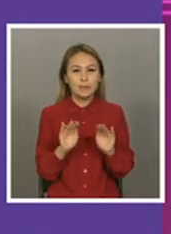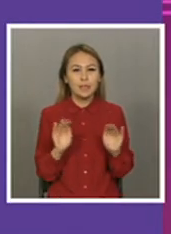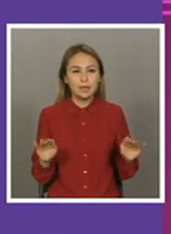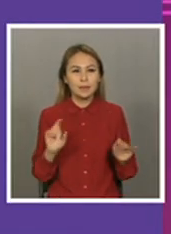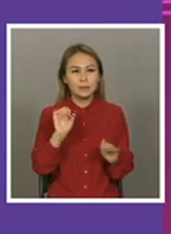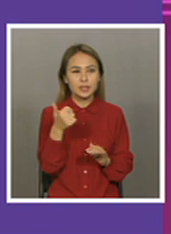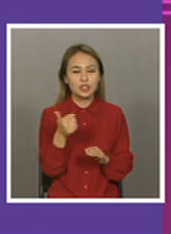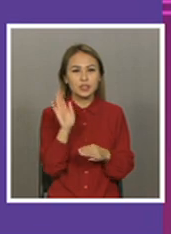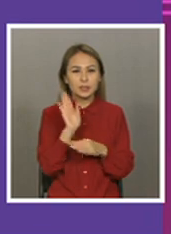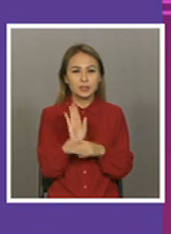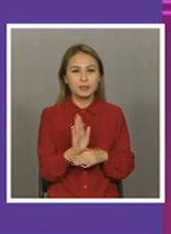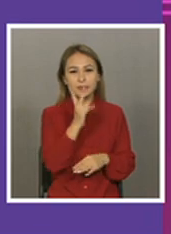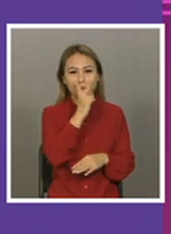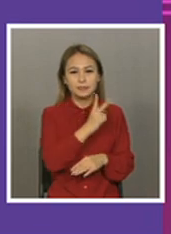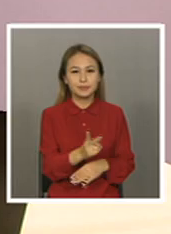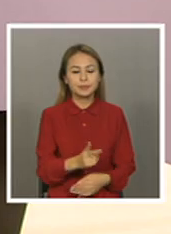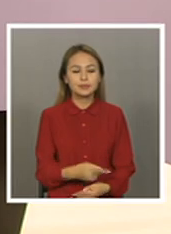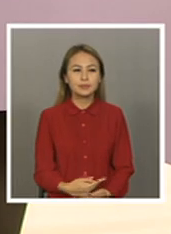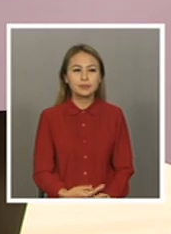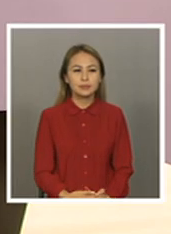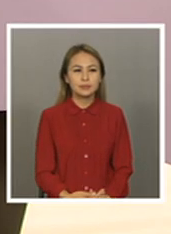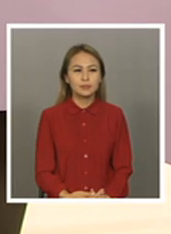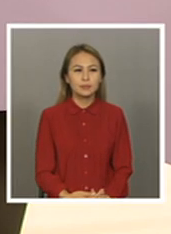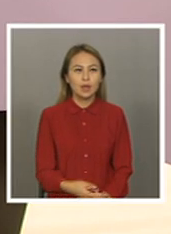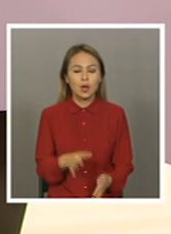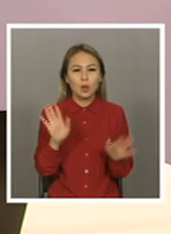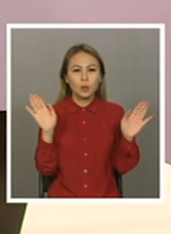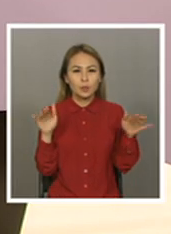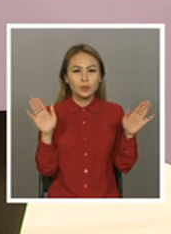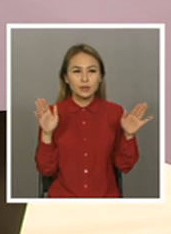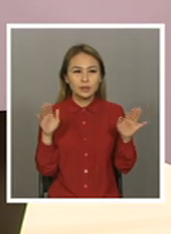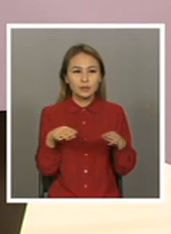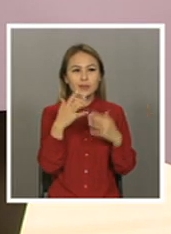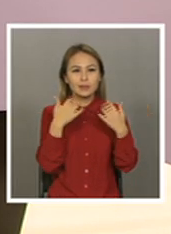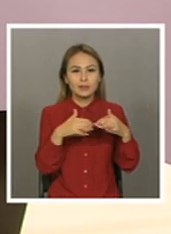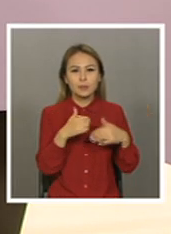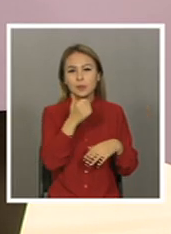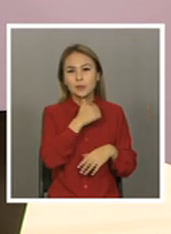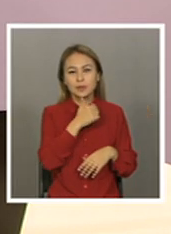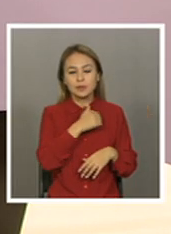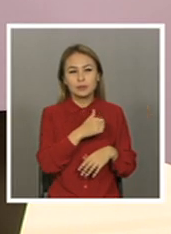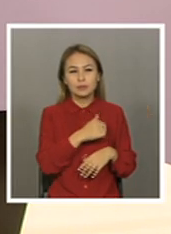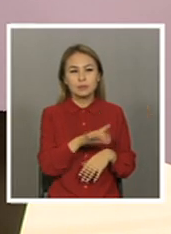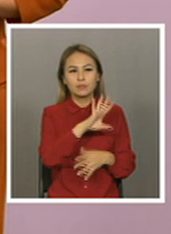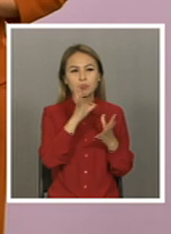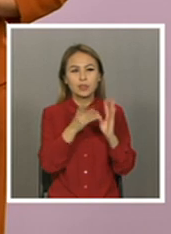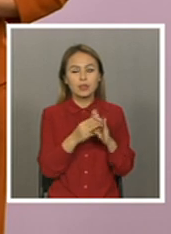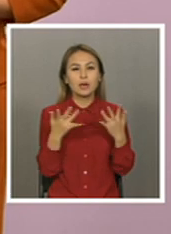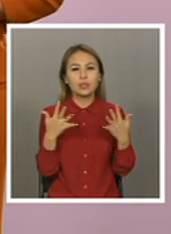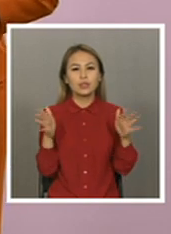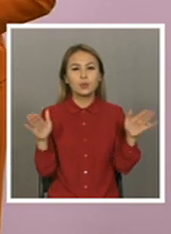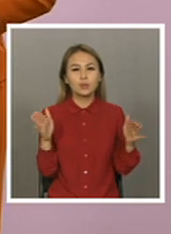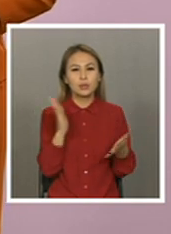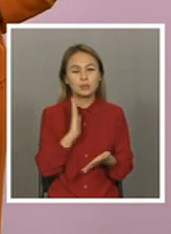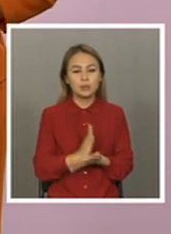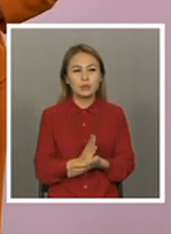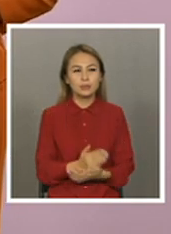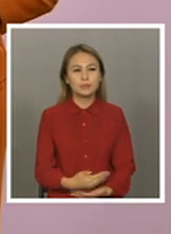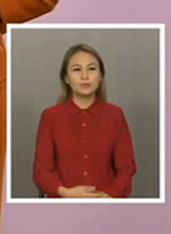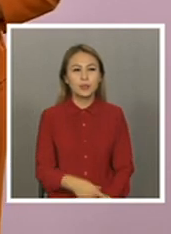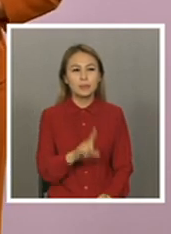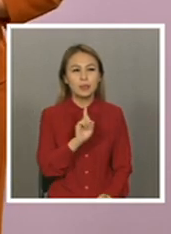бірінші тапсырмаға назар аударамыз. Көбелектерді санайық. Неше көбелек бар екен?